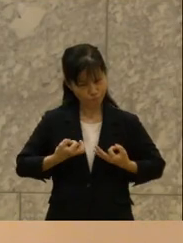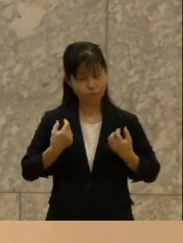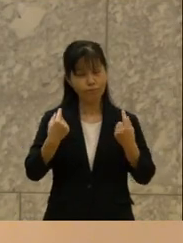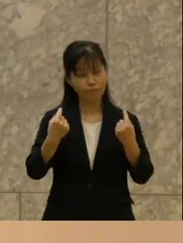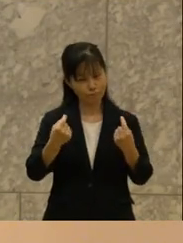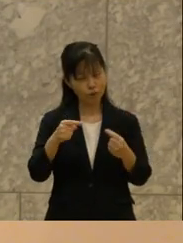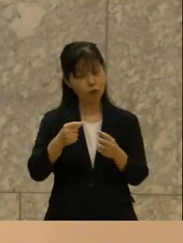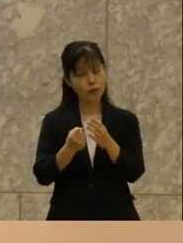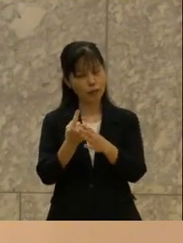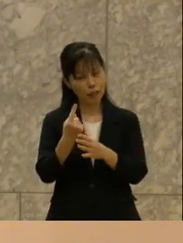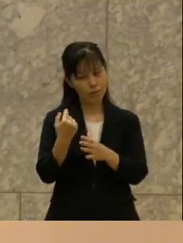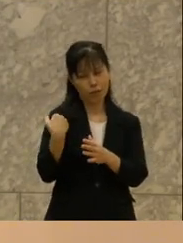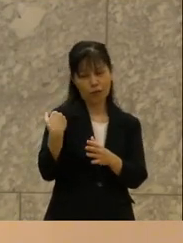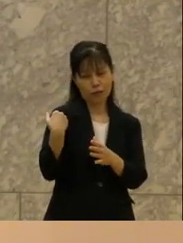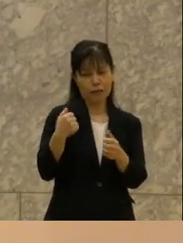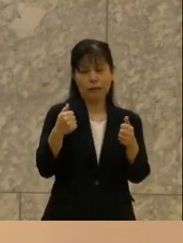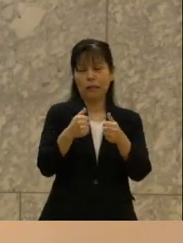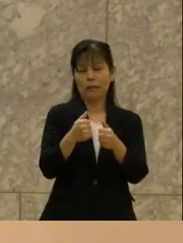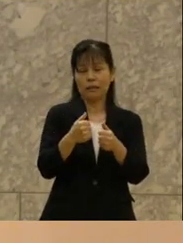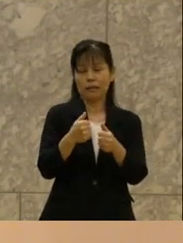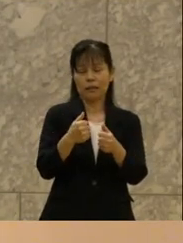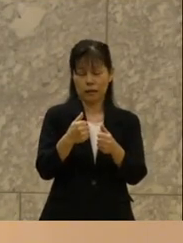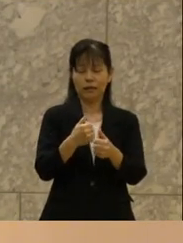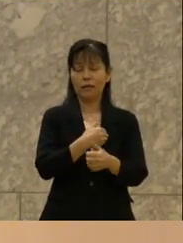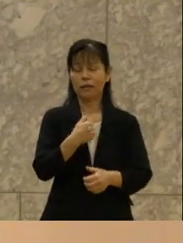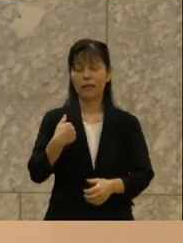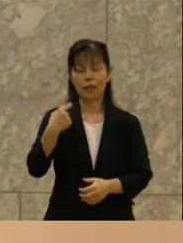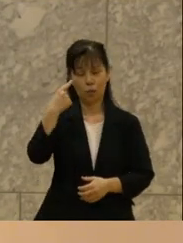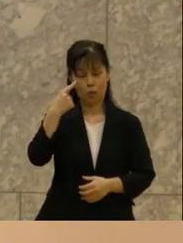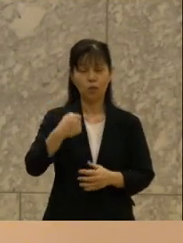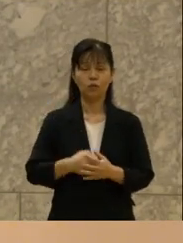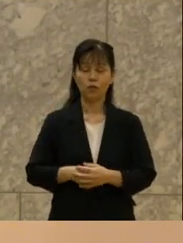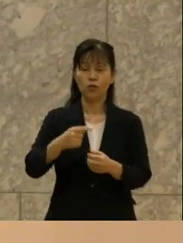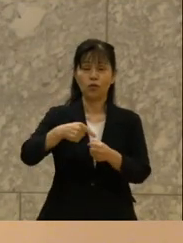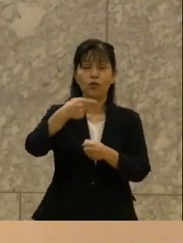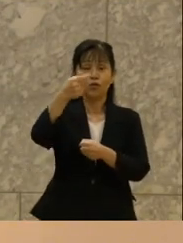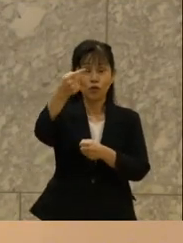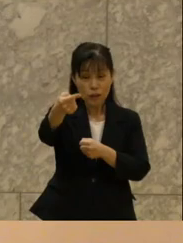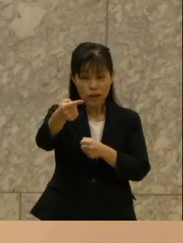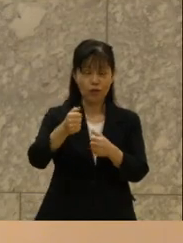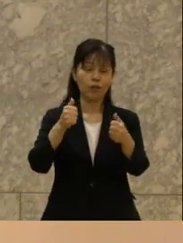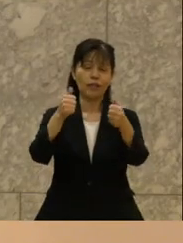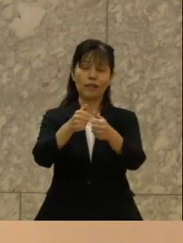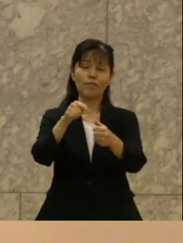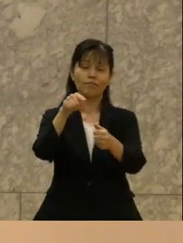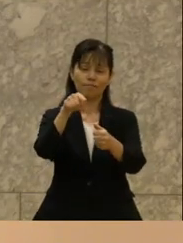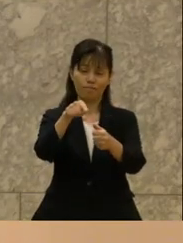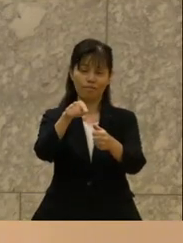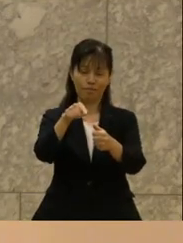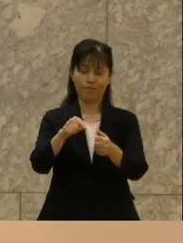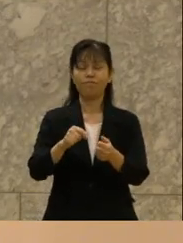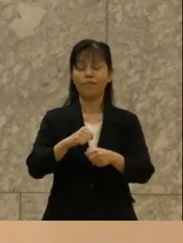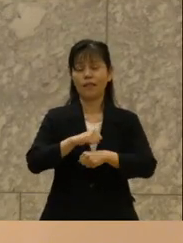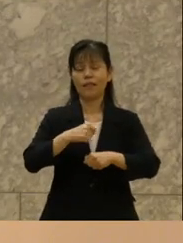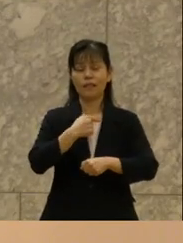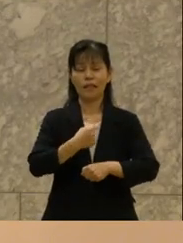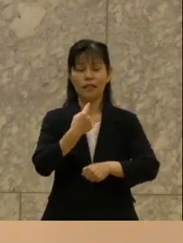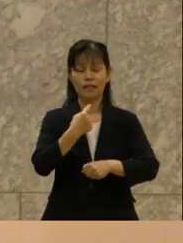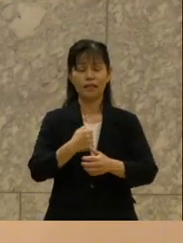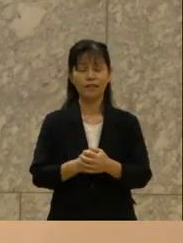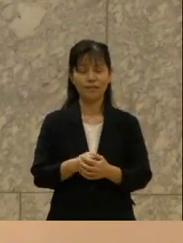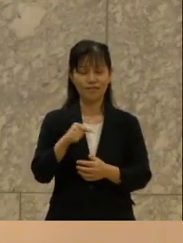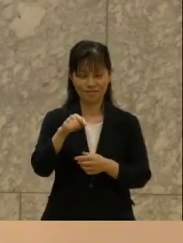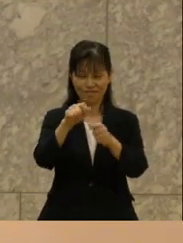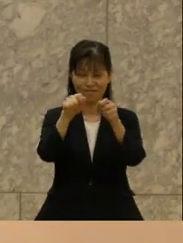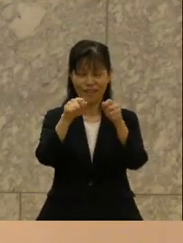きっかけになるレースでもあったと思うのでこれをまた次の機会にこう活かしていくことが結果的に